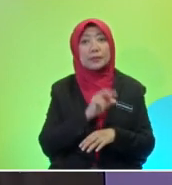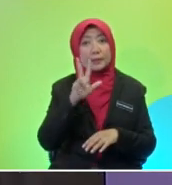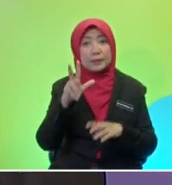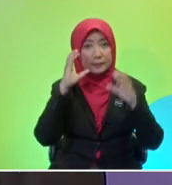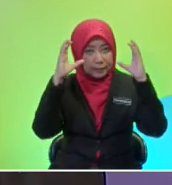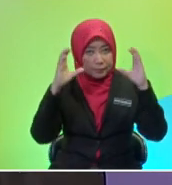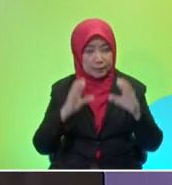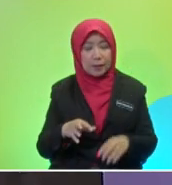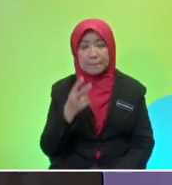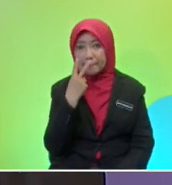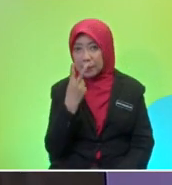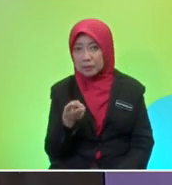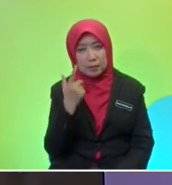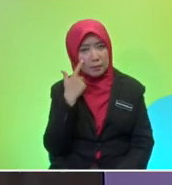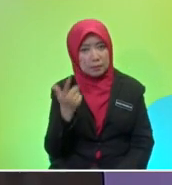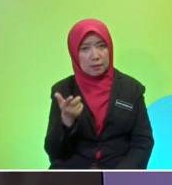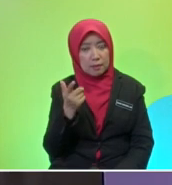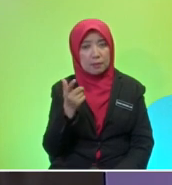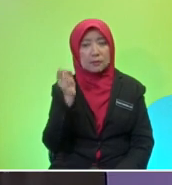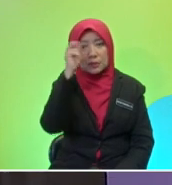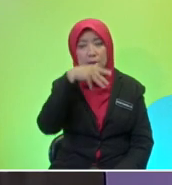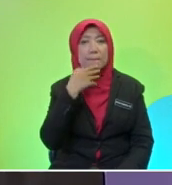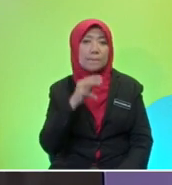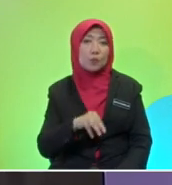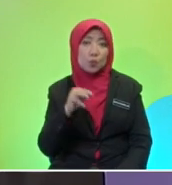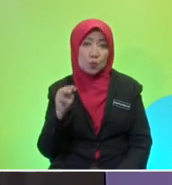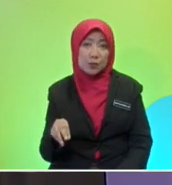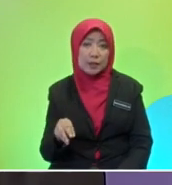pemerhatian melihat tingkah laku murid melihat